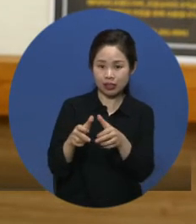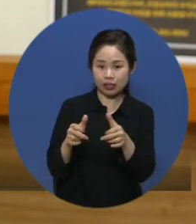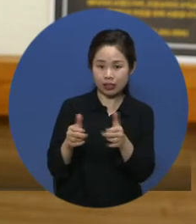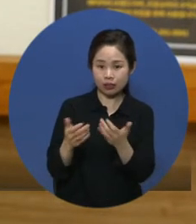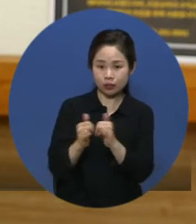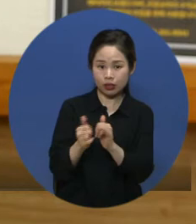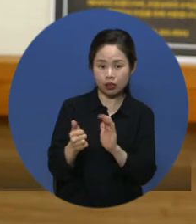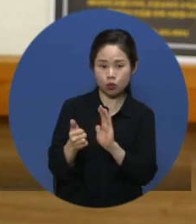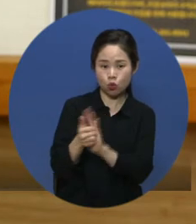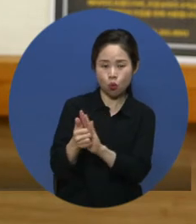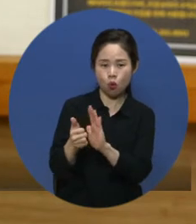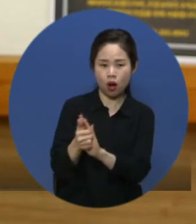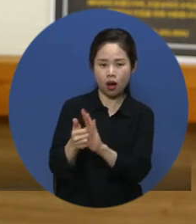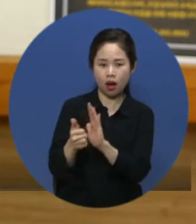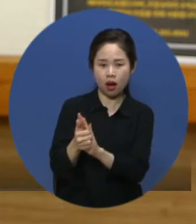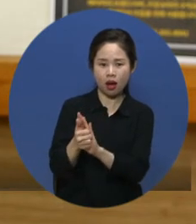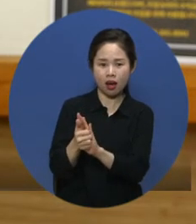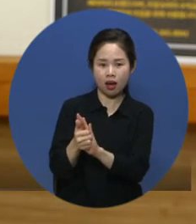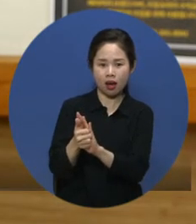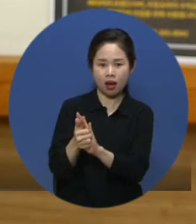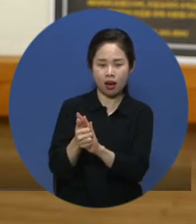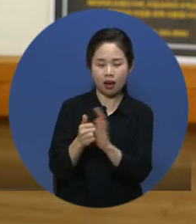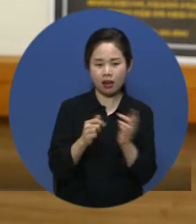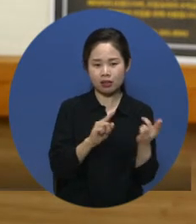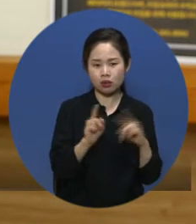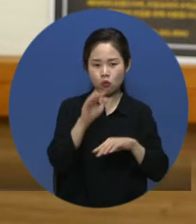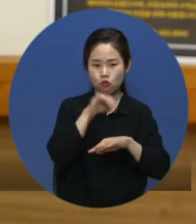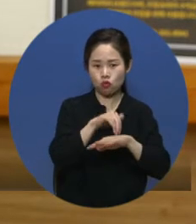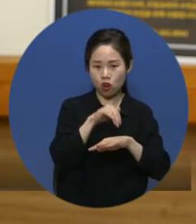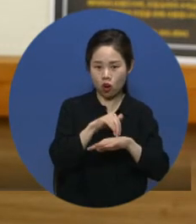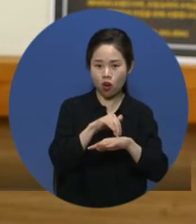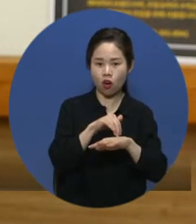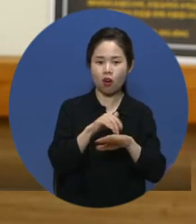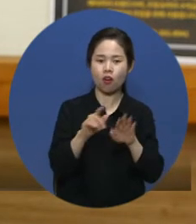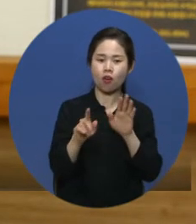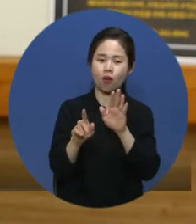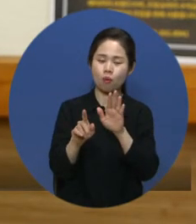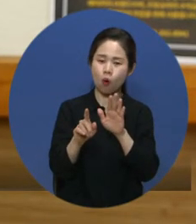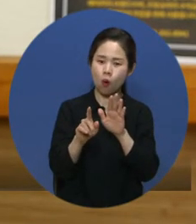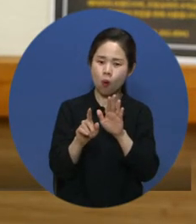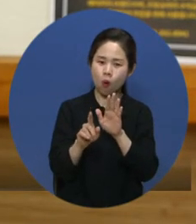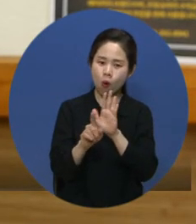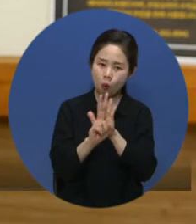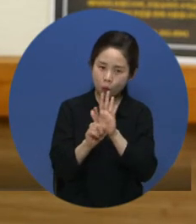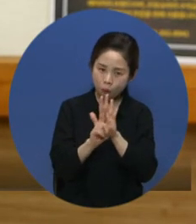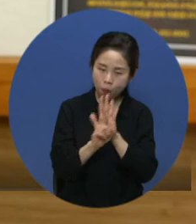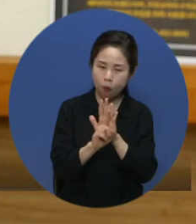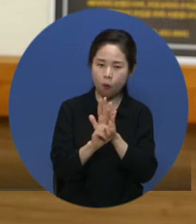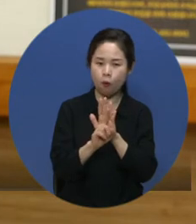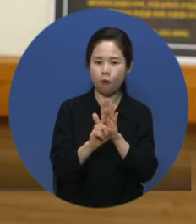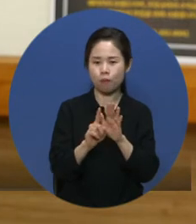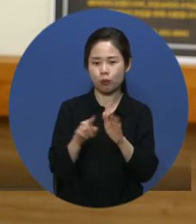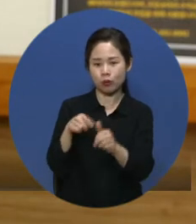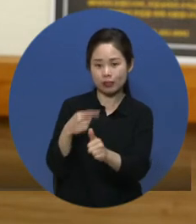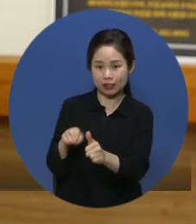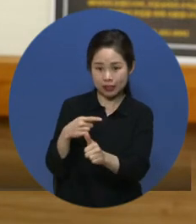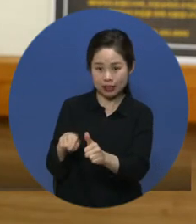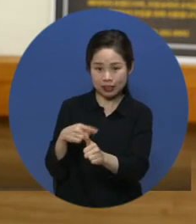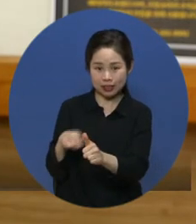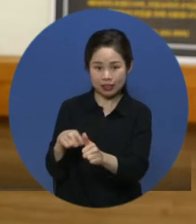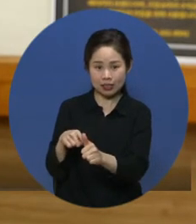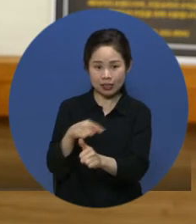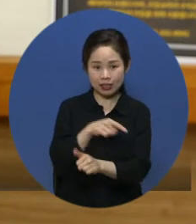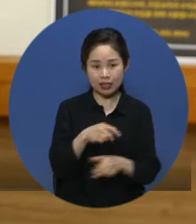도와서 여러 가지 재활훈련, 또 영업홍보, 생산지도 이런 걸 하는